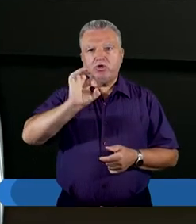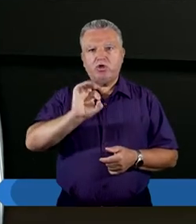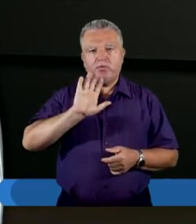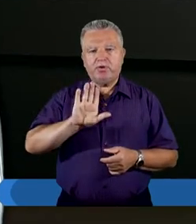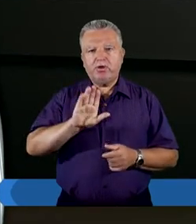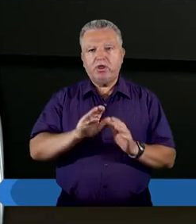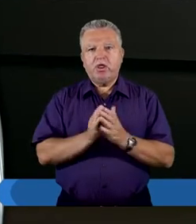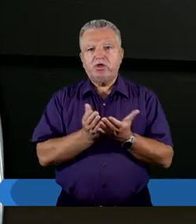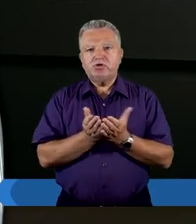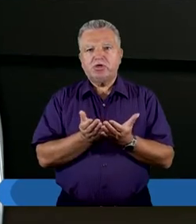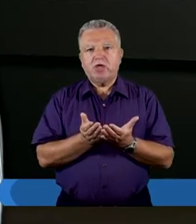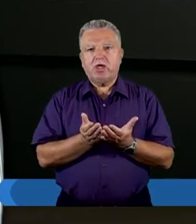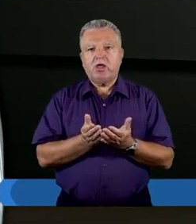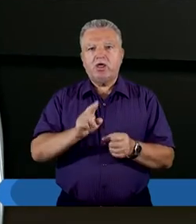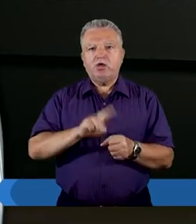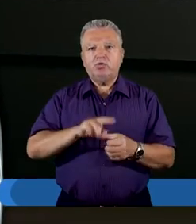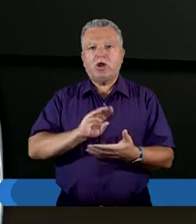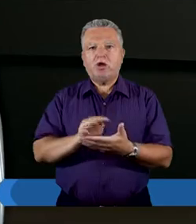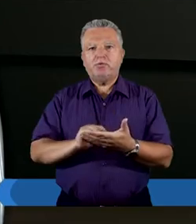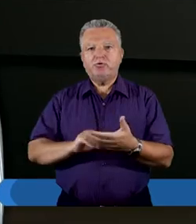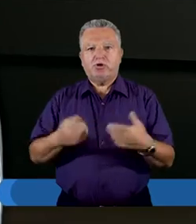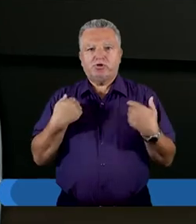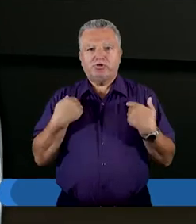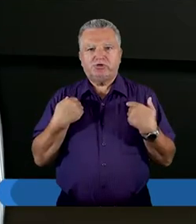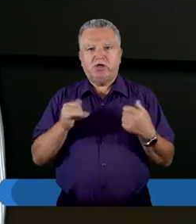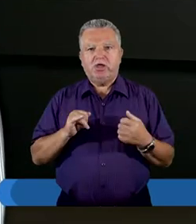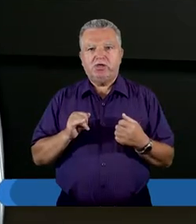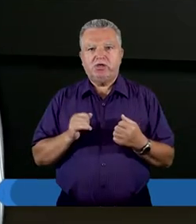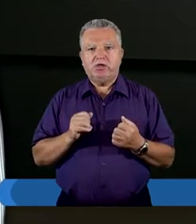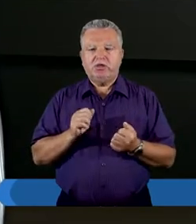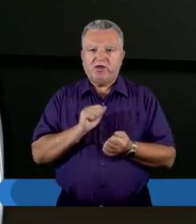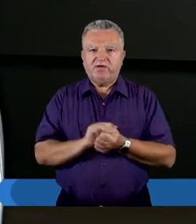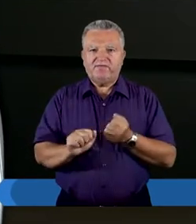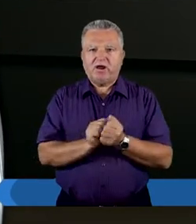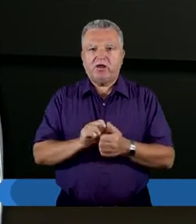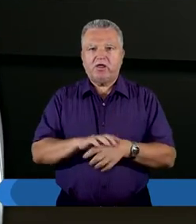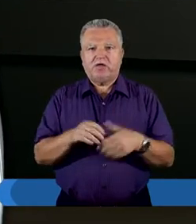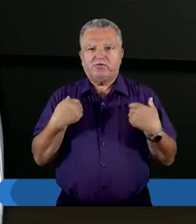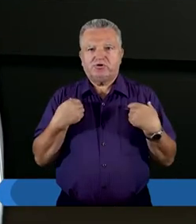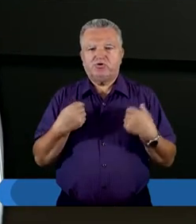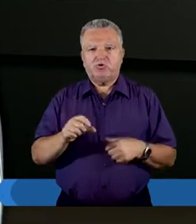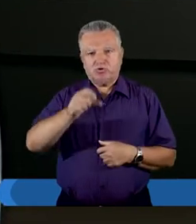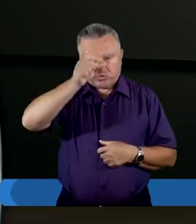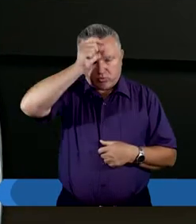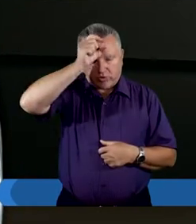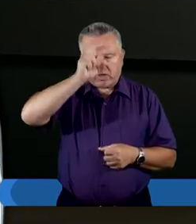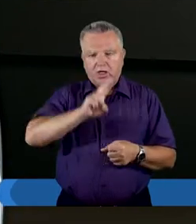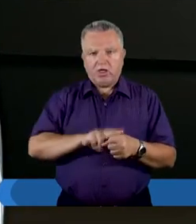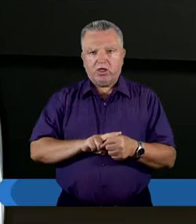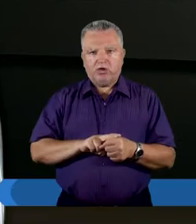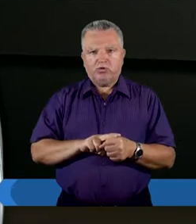Księga, która opisuje życie i zmaganie się z tym życiem człowieka, który